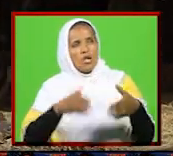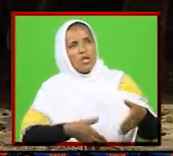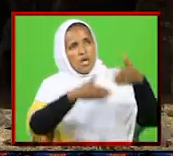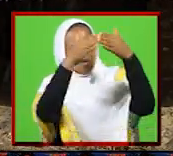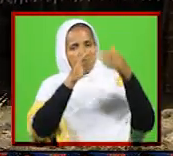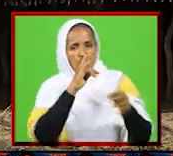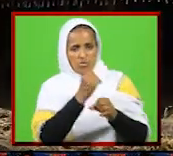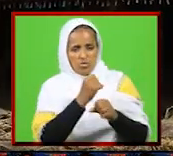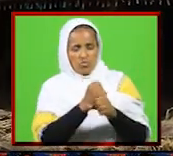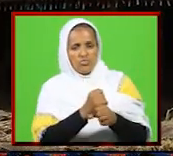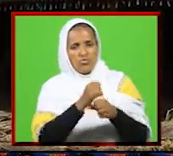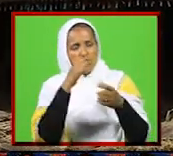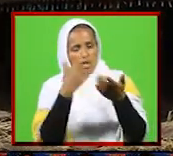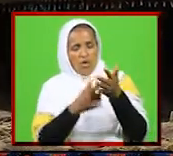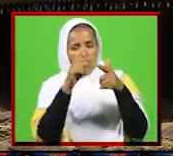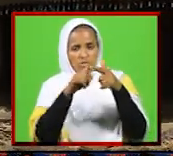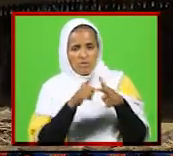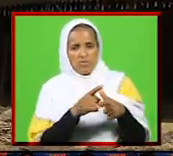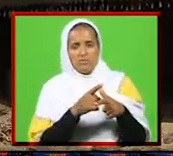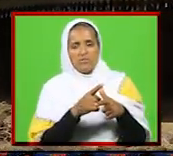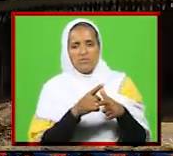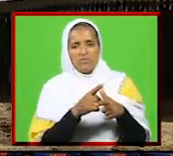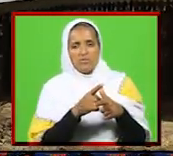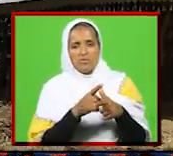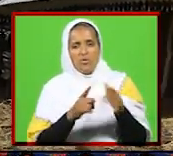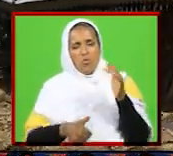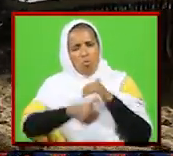ያው ገነቡት እንትን ነው። ይሄ ያው እንግዲህ